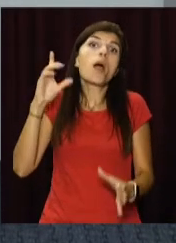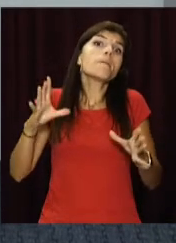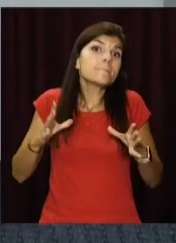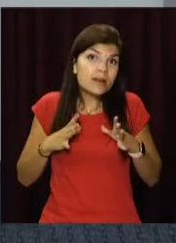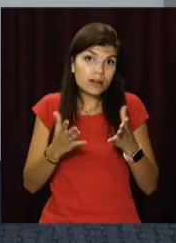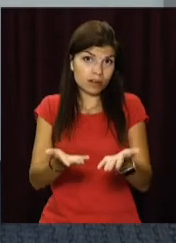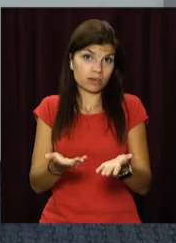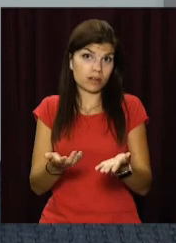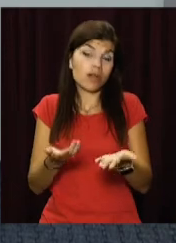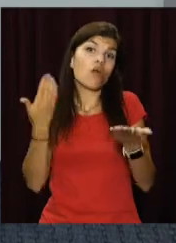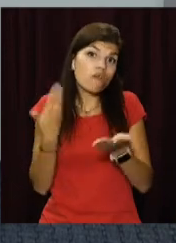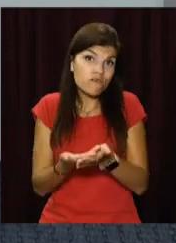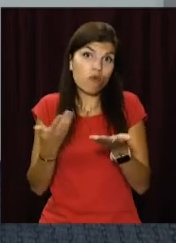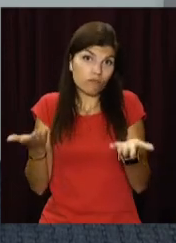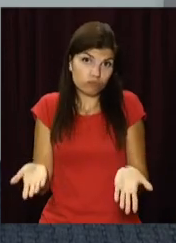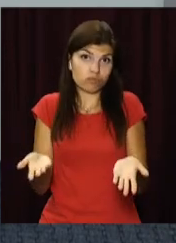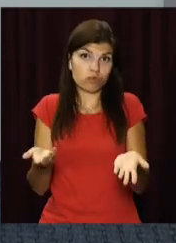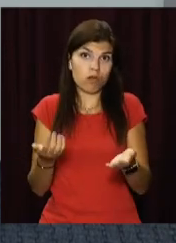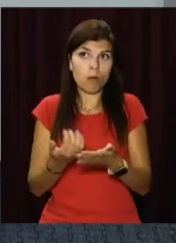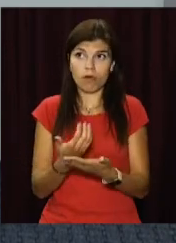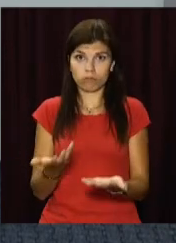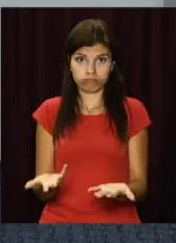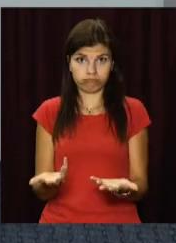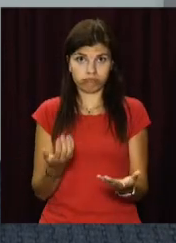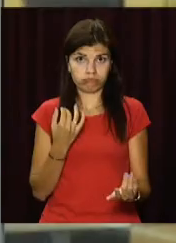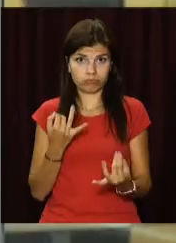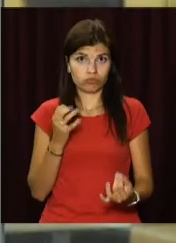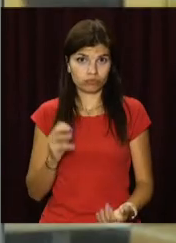їздили? От і питання.